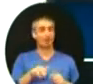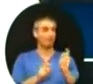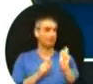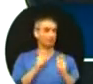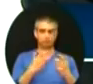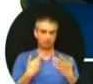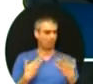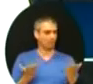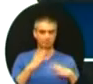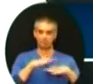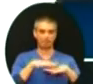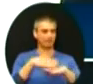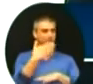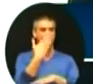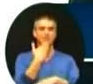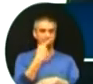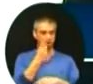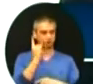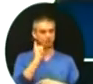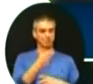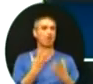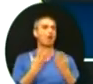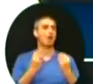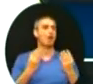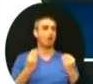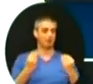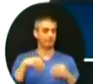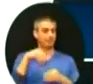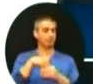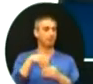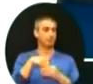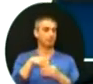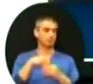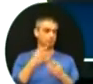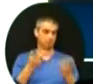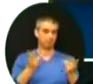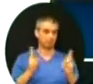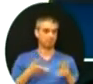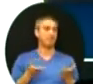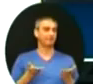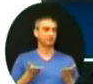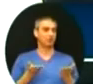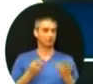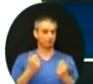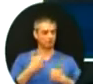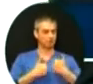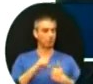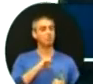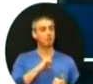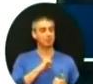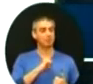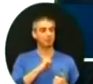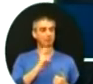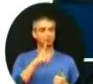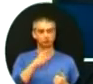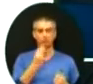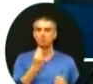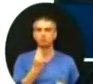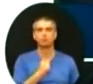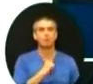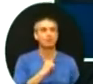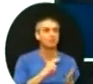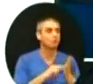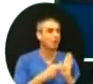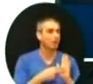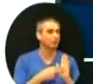530,000. אין היום תפקיד במדינת ישראל שמצריך כל כך הרבה קולות, מה שמאפשר התמודדות מעניינת. יש כאן קטע מעניין